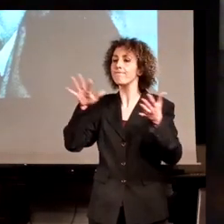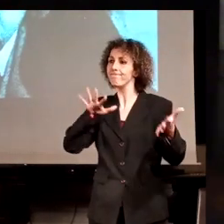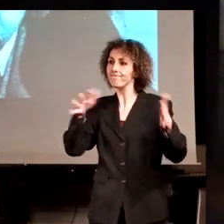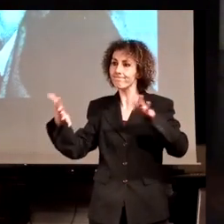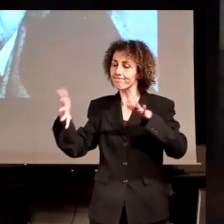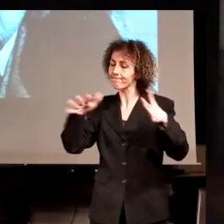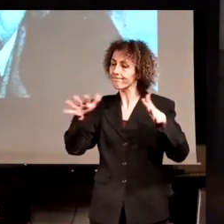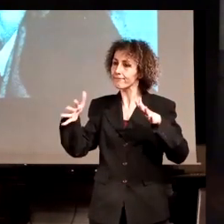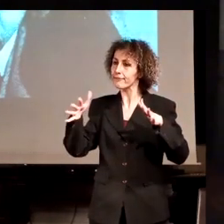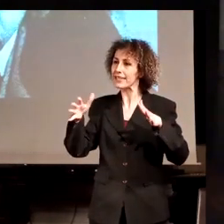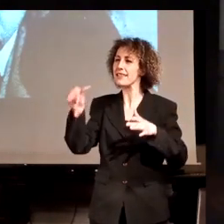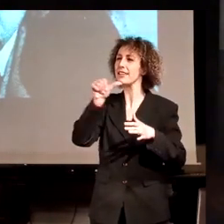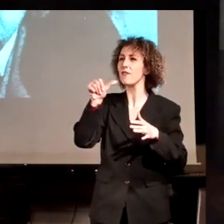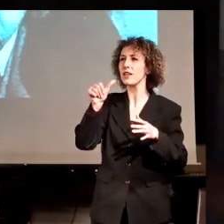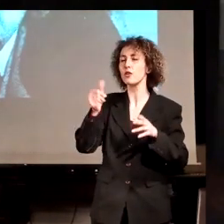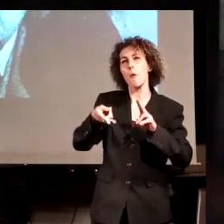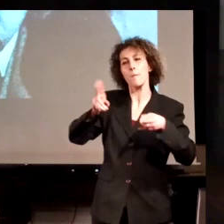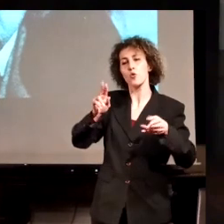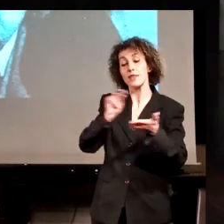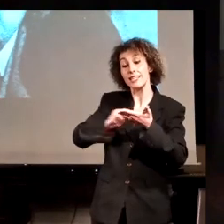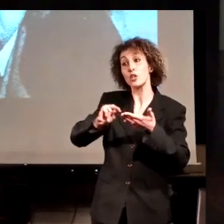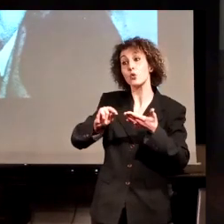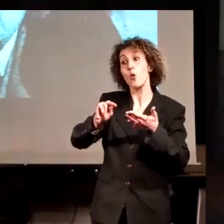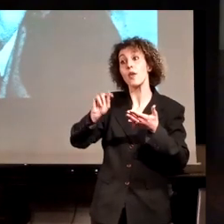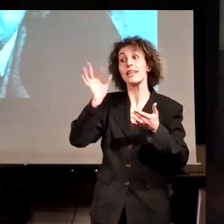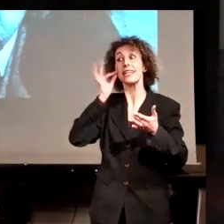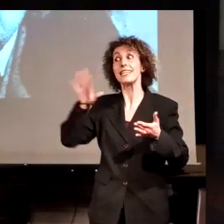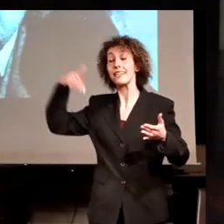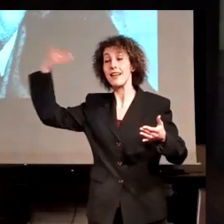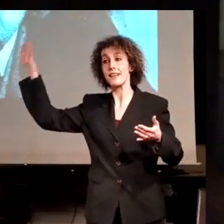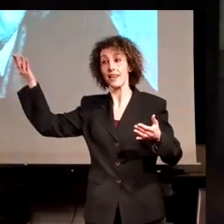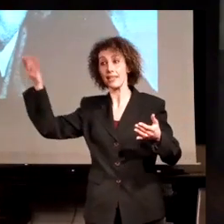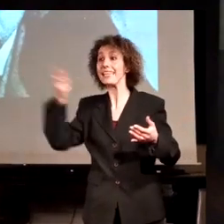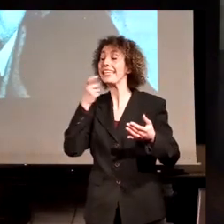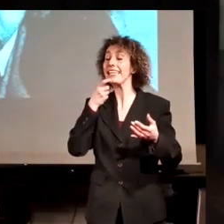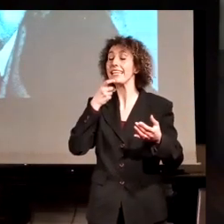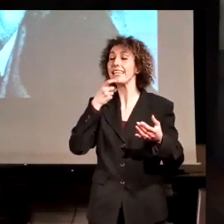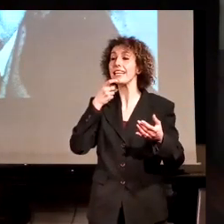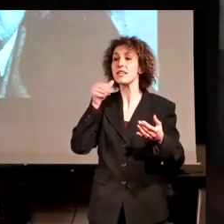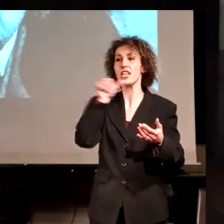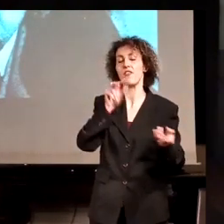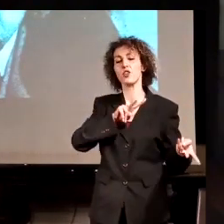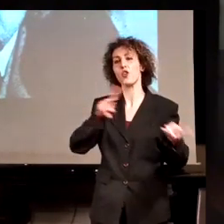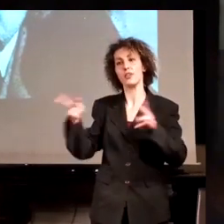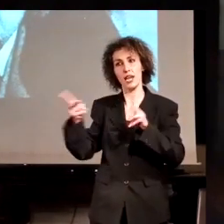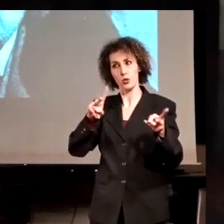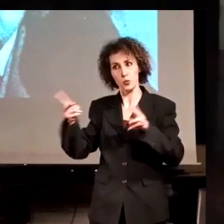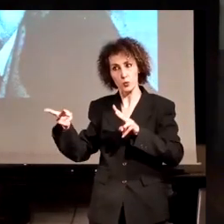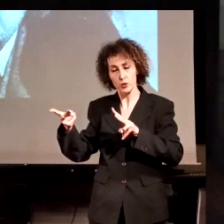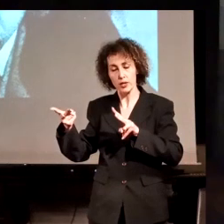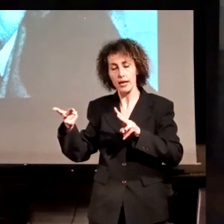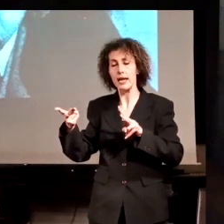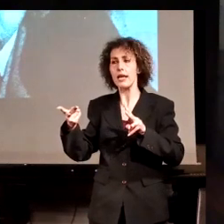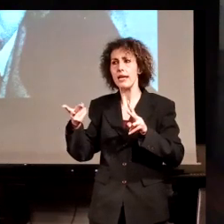degli strani ti cioè di quelli che lo traducono sostanzialmente perché no per quanto sembri